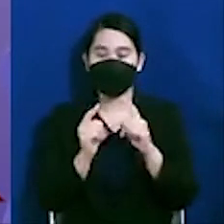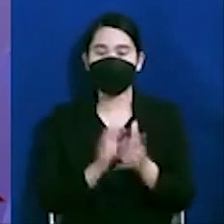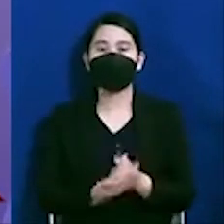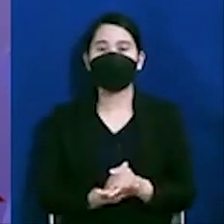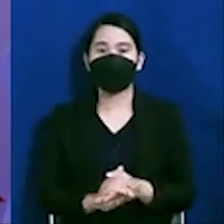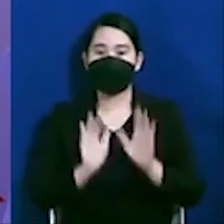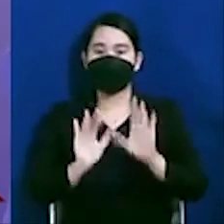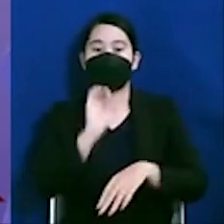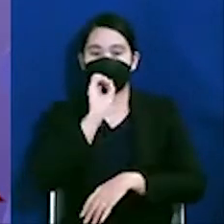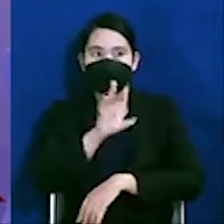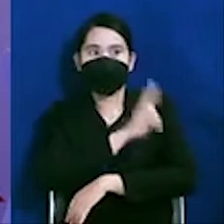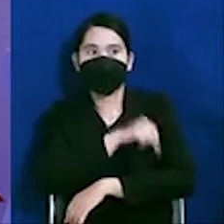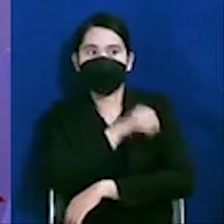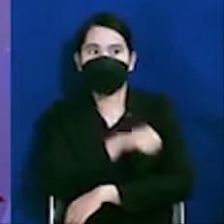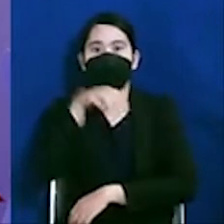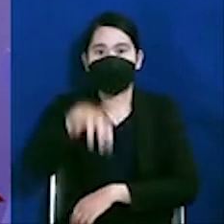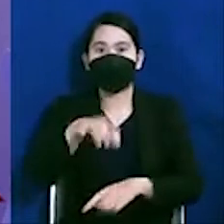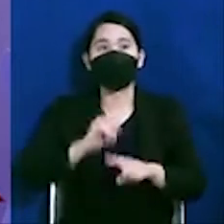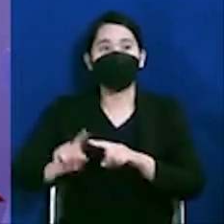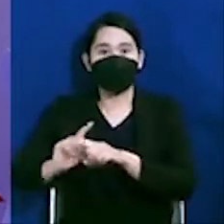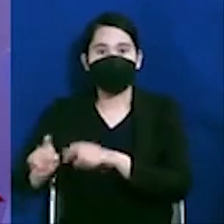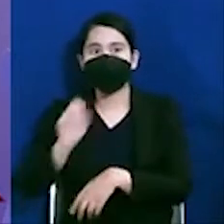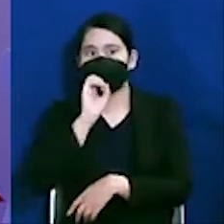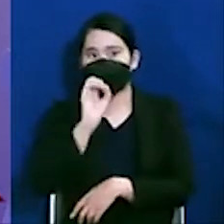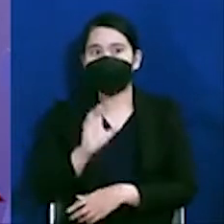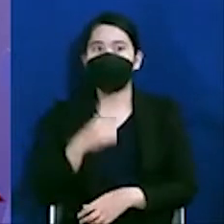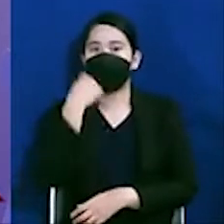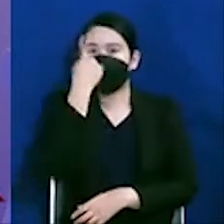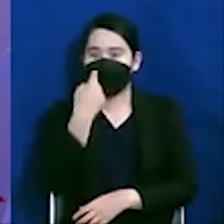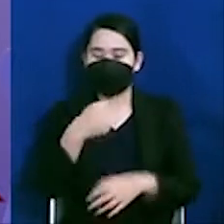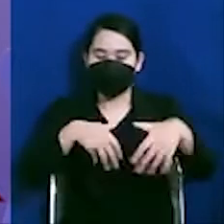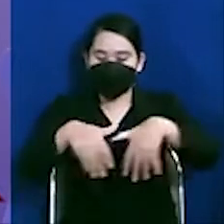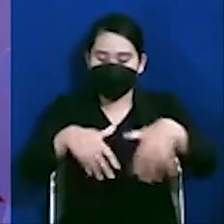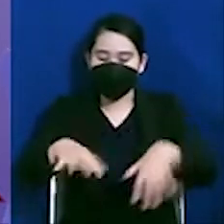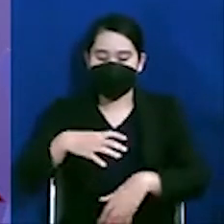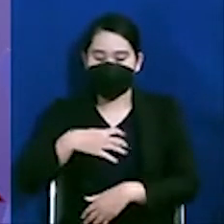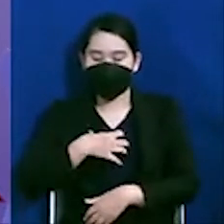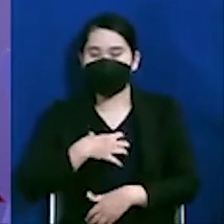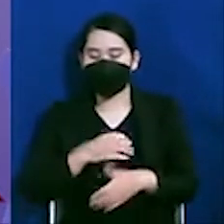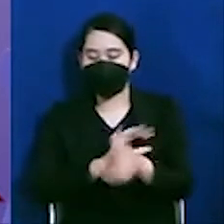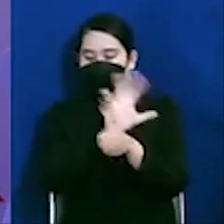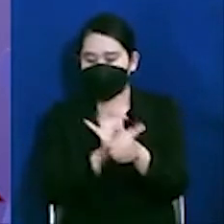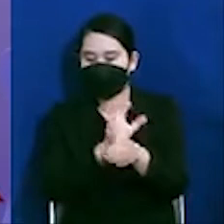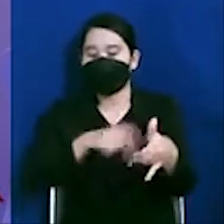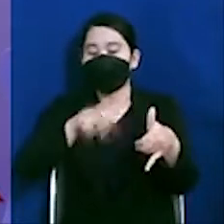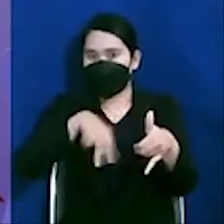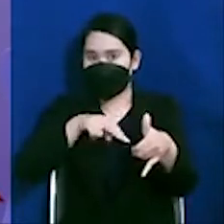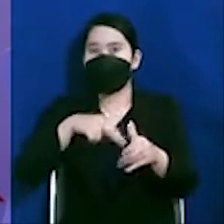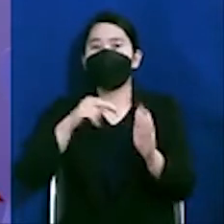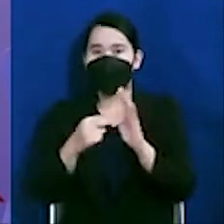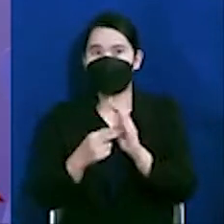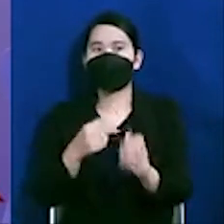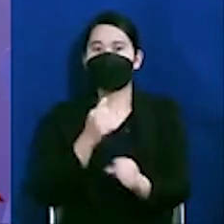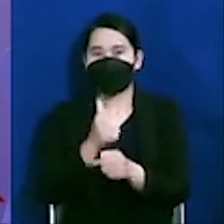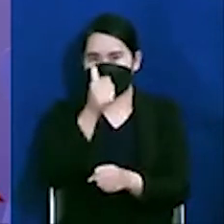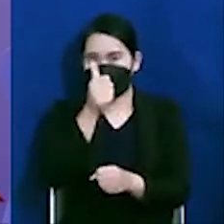พยาบาลทุกแห่งนะครับช่วยกันนะครับหากประชาชนมีความประสงค์จะตรวจนะครับก็สามารถให้ตรวจเรื่อง